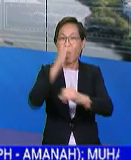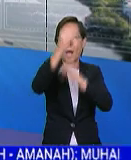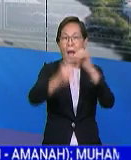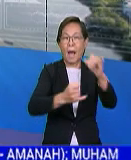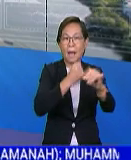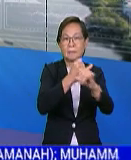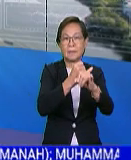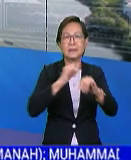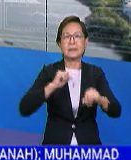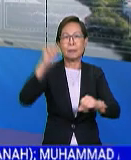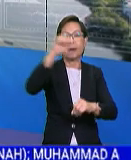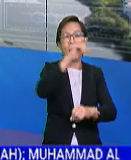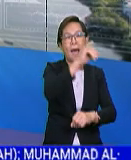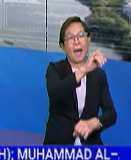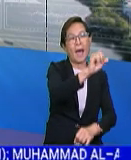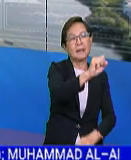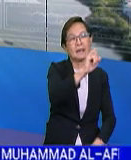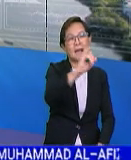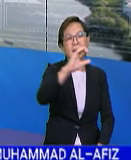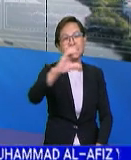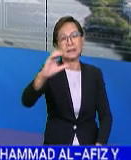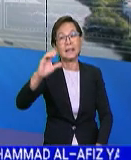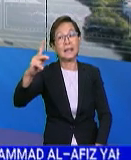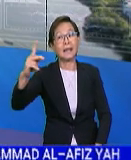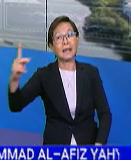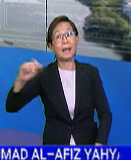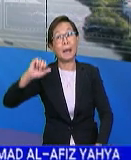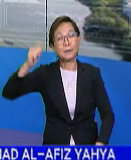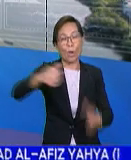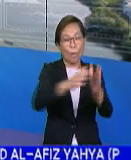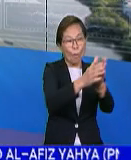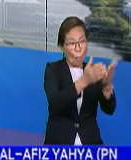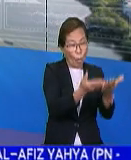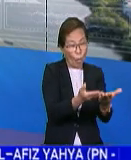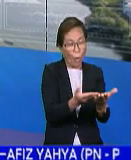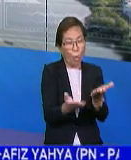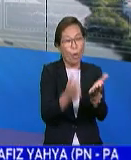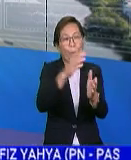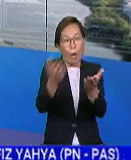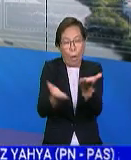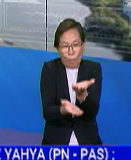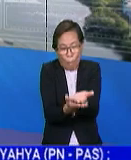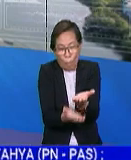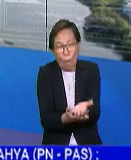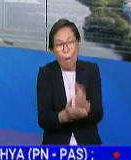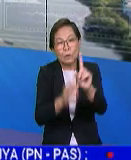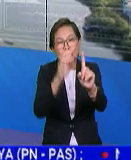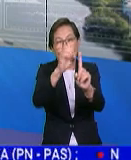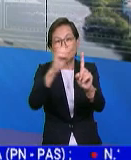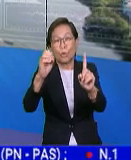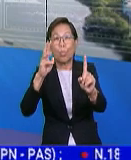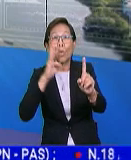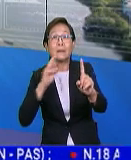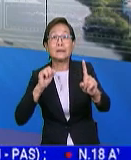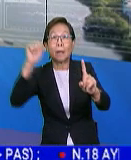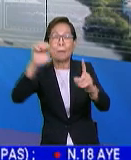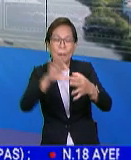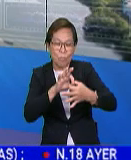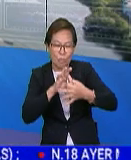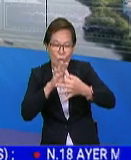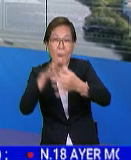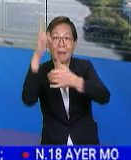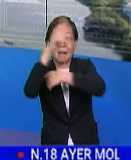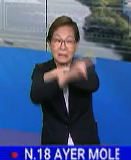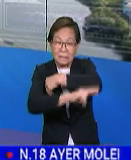sicc Kota Kinabalu esok buku menampilkan kompilasi kejayaan 100 wanita di Sabah itu turut mendapat kerjasama